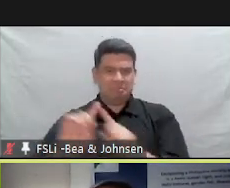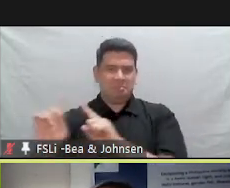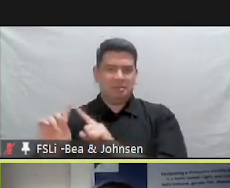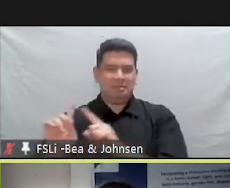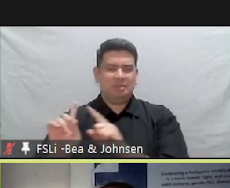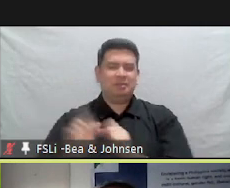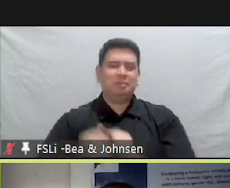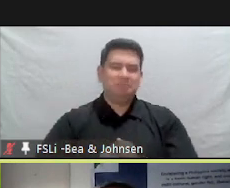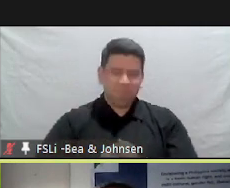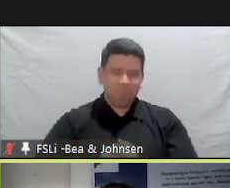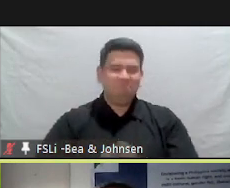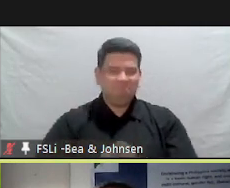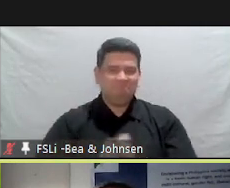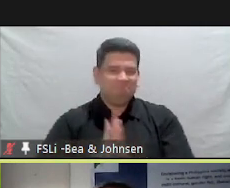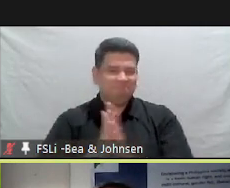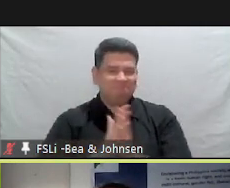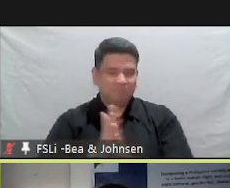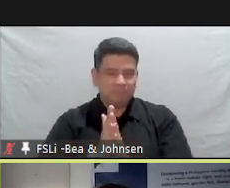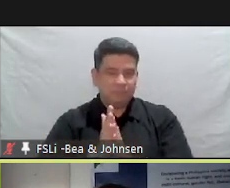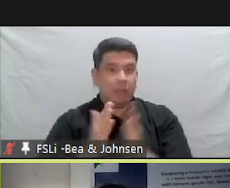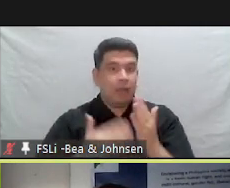nagkolehiyo na po ako,